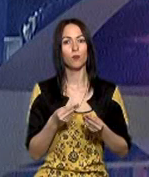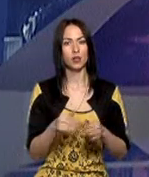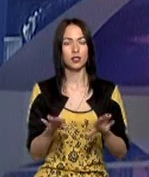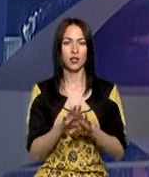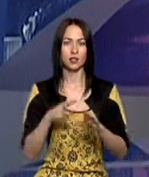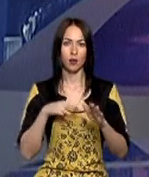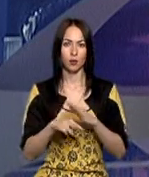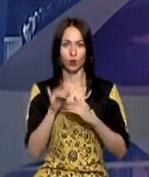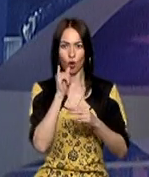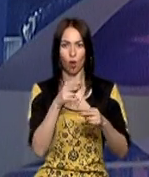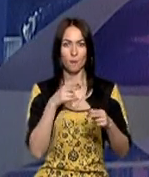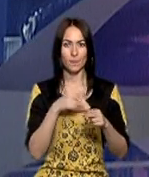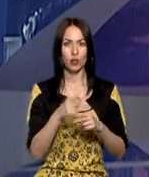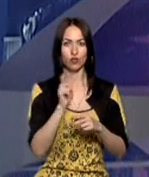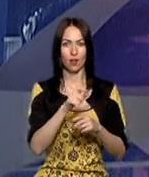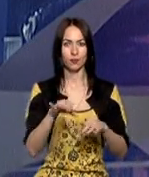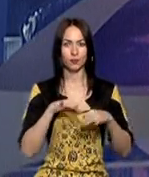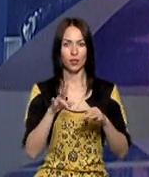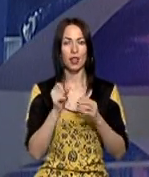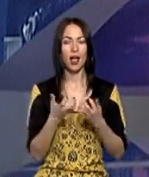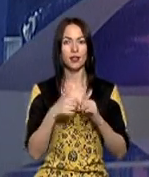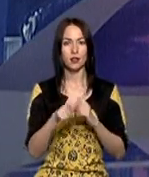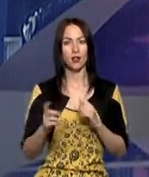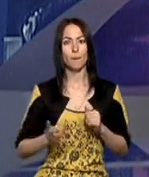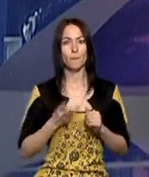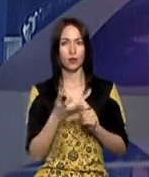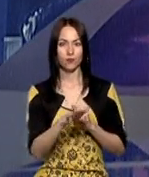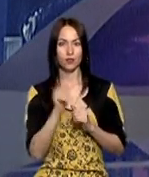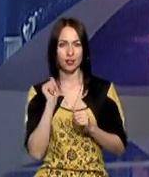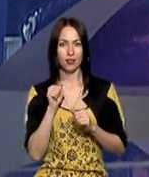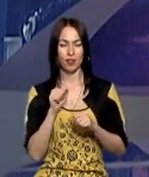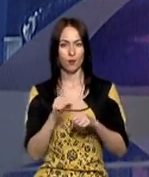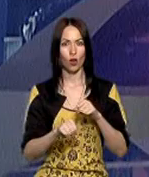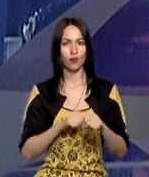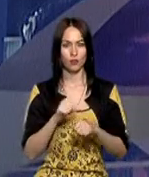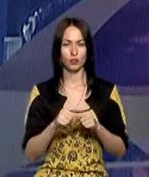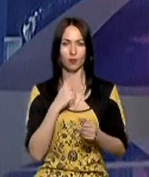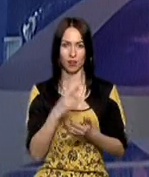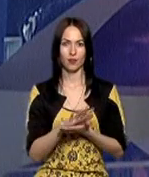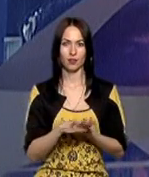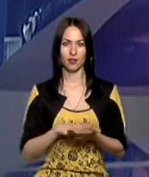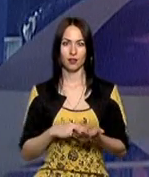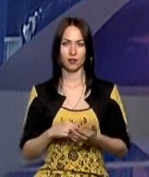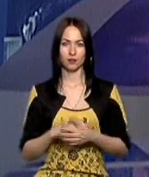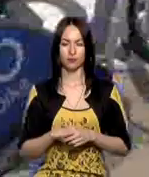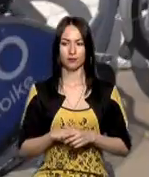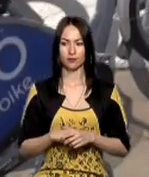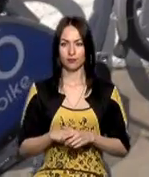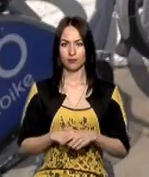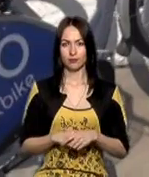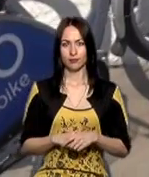та обмеження у громадському транспорті на кількість бажаючих взяти велосипед на прокат, Олександра Новосел розповість.